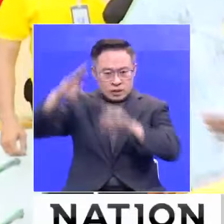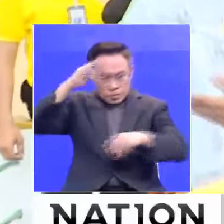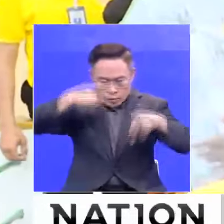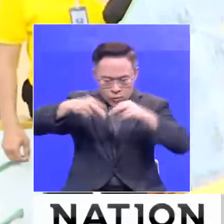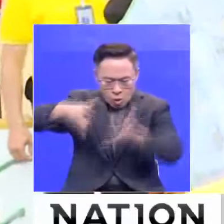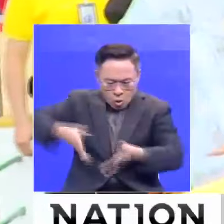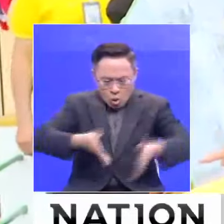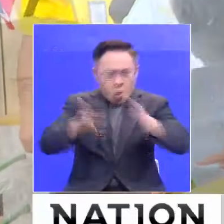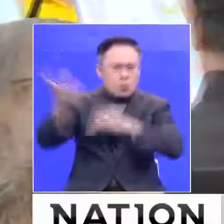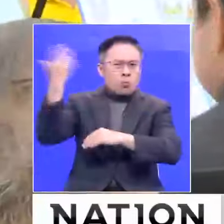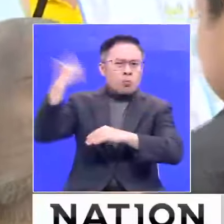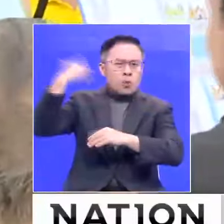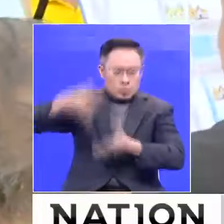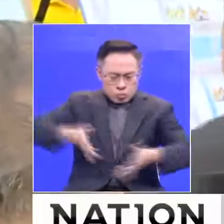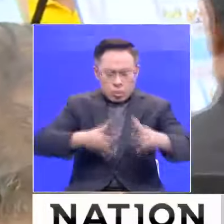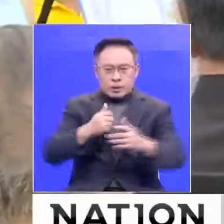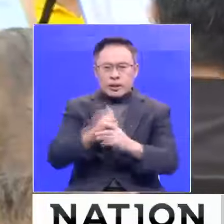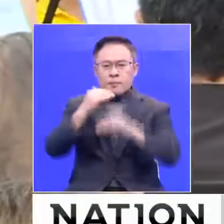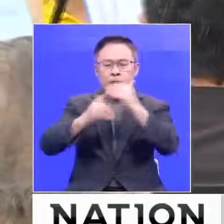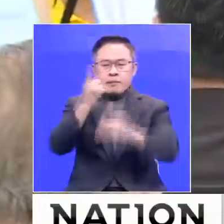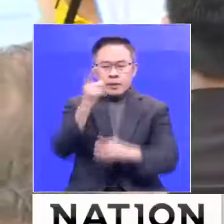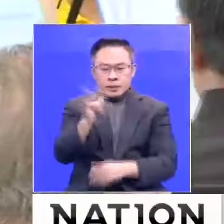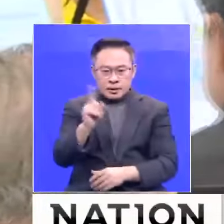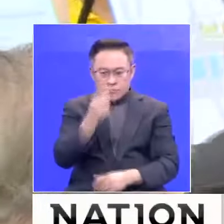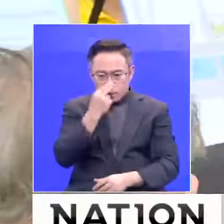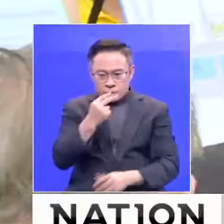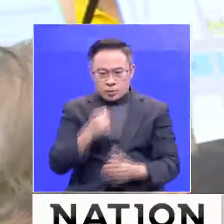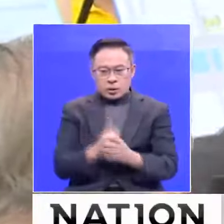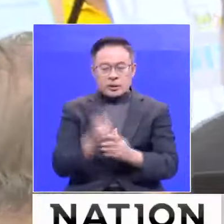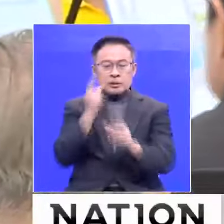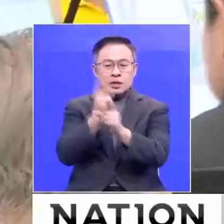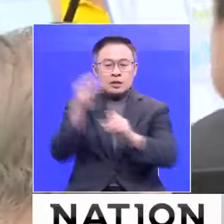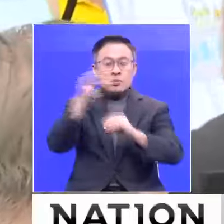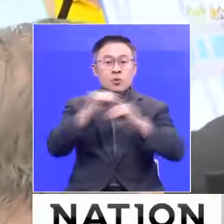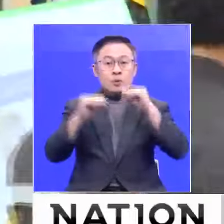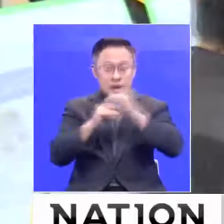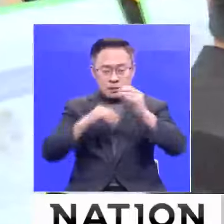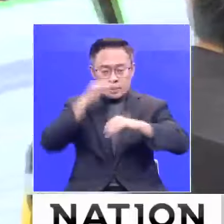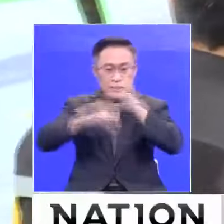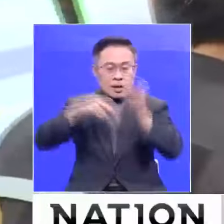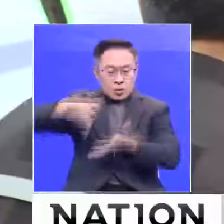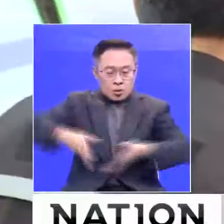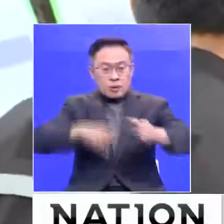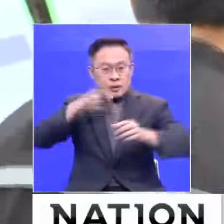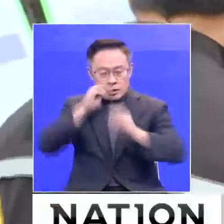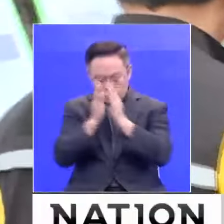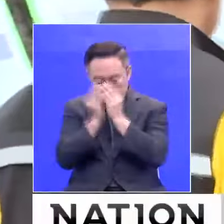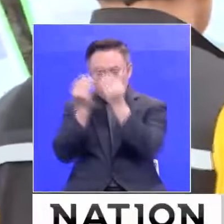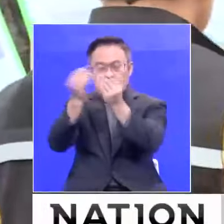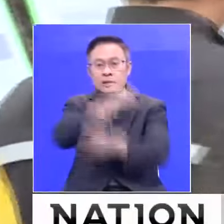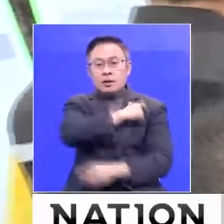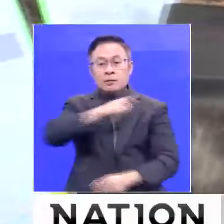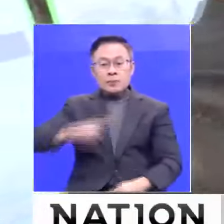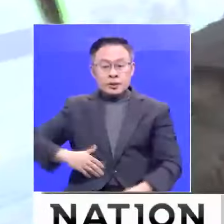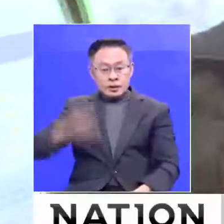ติดตามโครงการพัฒนาคูคลองในเกาะรัตนโกสินทร์เฉลิมพระเกียรติพระบาทสมเด็จพระเจ้าอยู่หัวเนื่องในโอกาสพระราชพิธีมหามงค